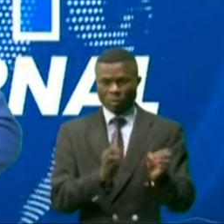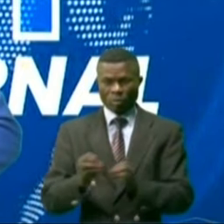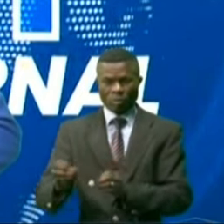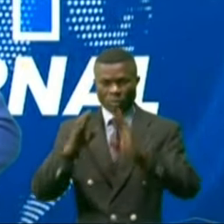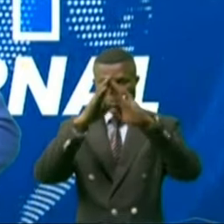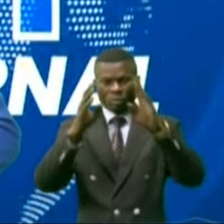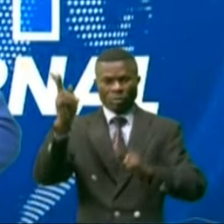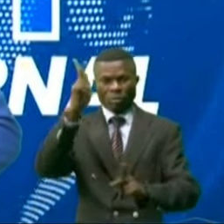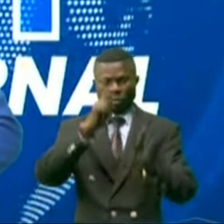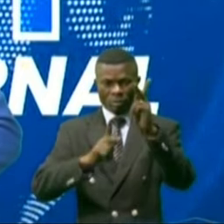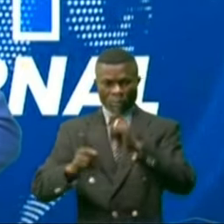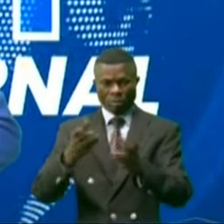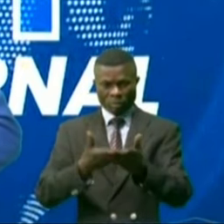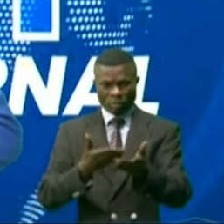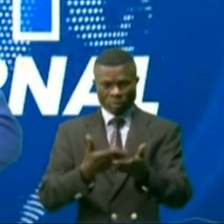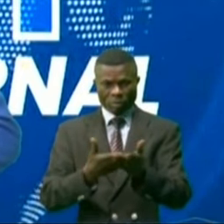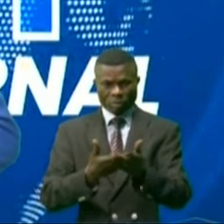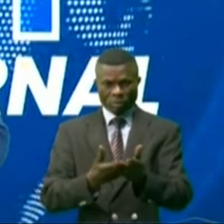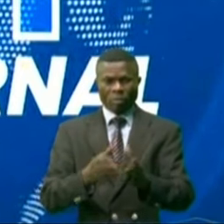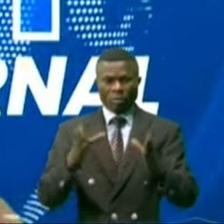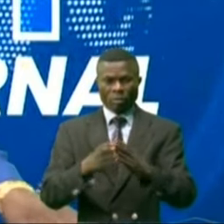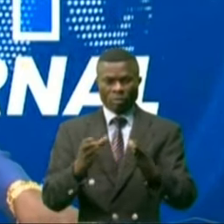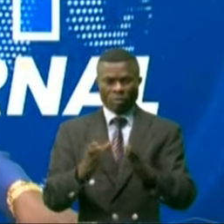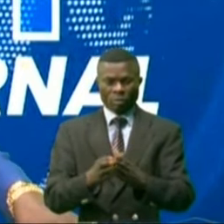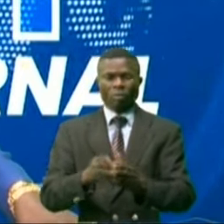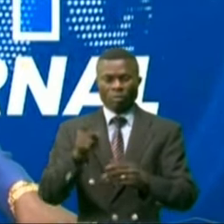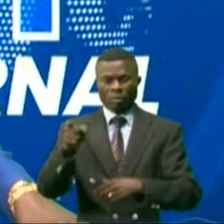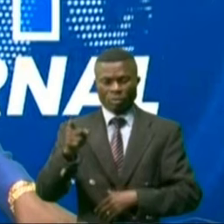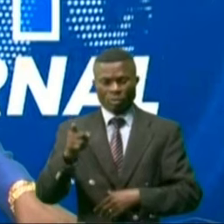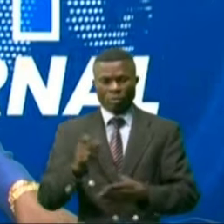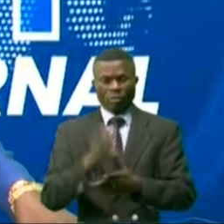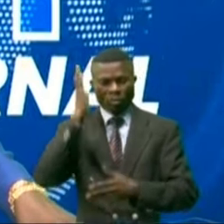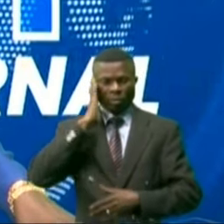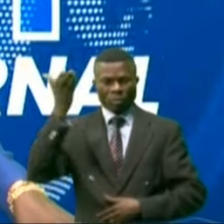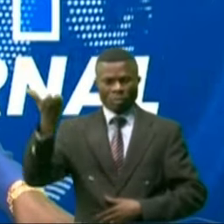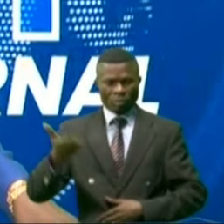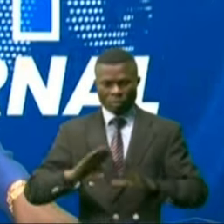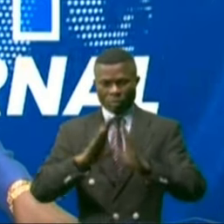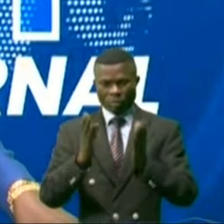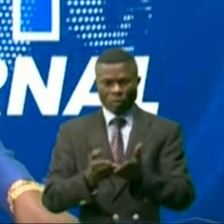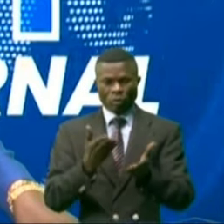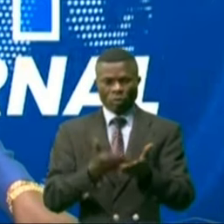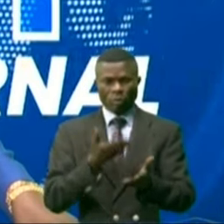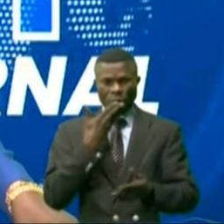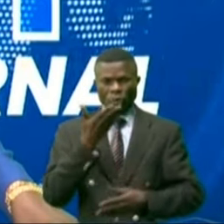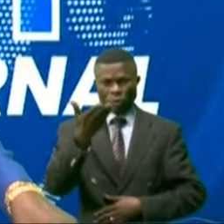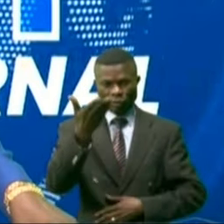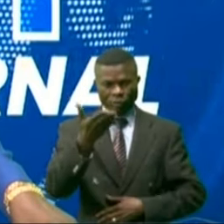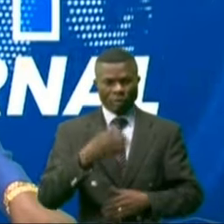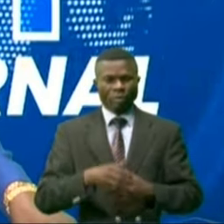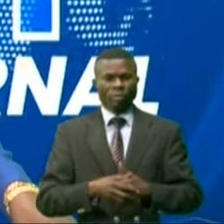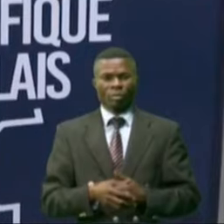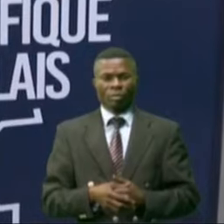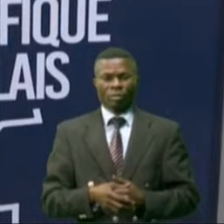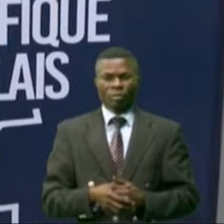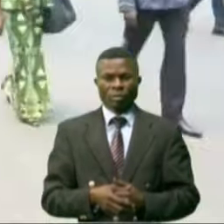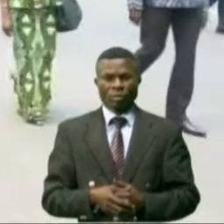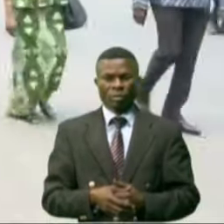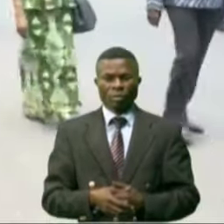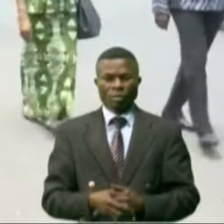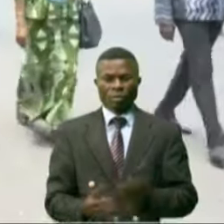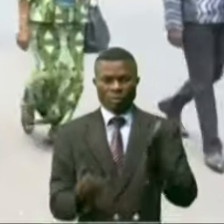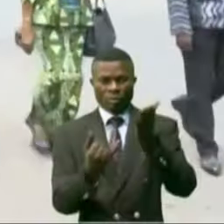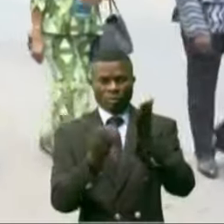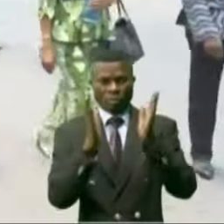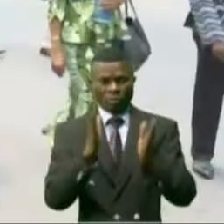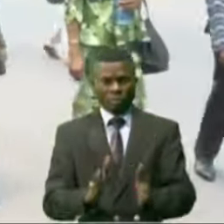au Palais du Peuple. Un reportage de Blandine Zovo et bienvenue Kabamba. Le génie scientifique